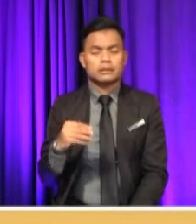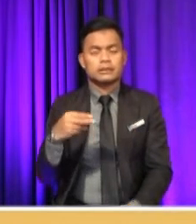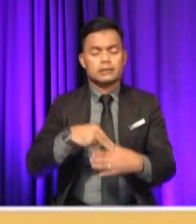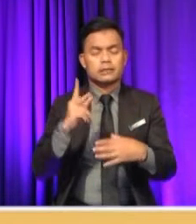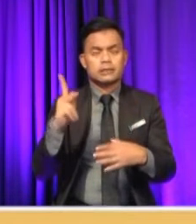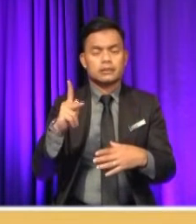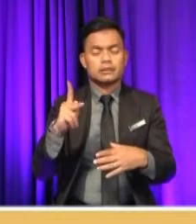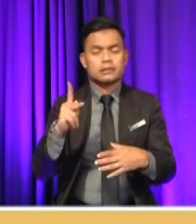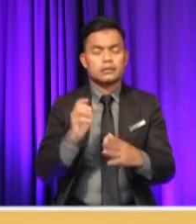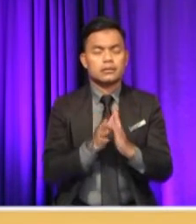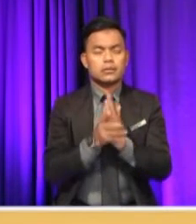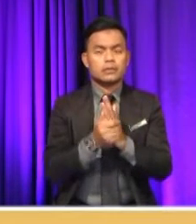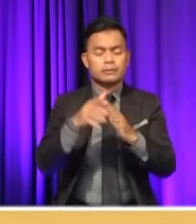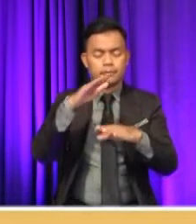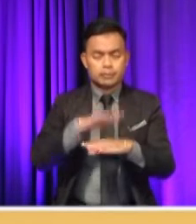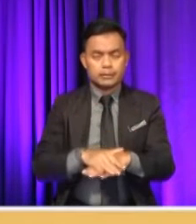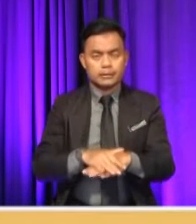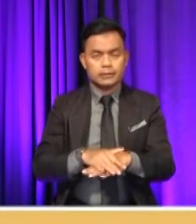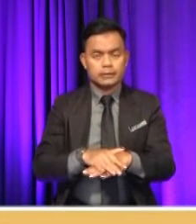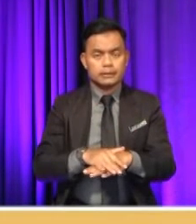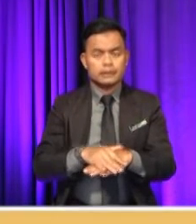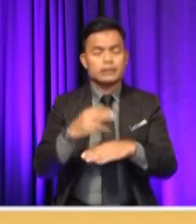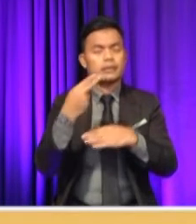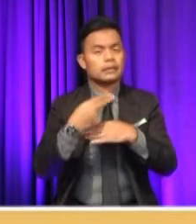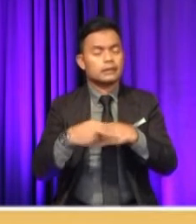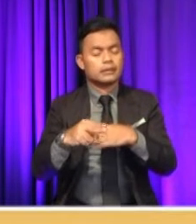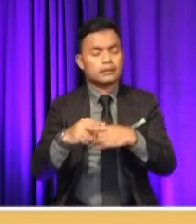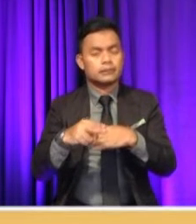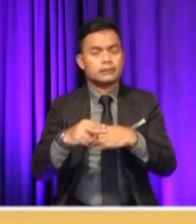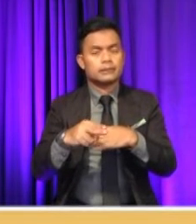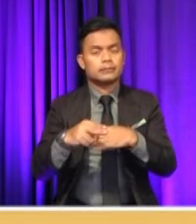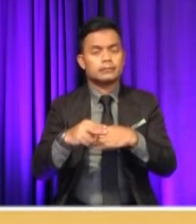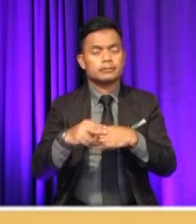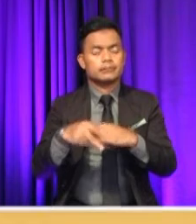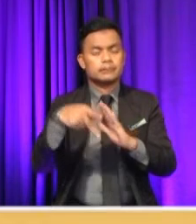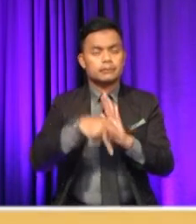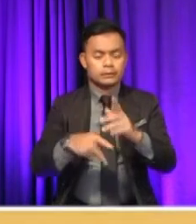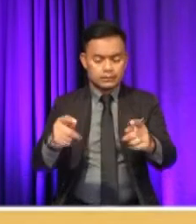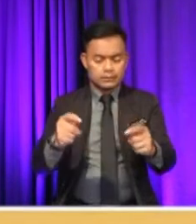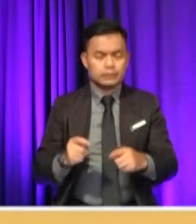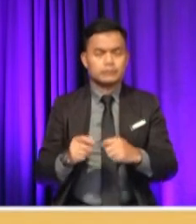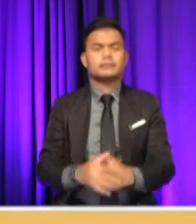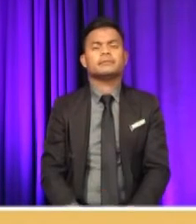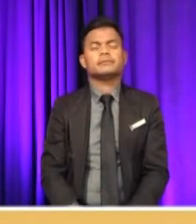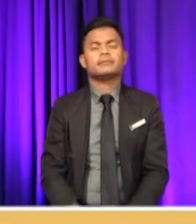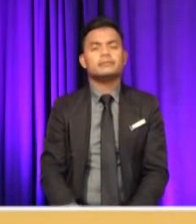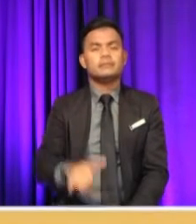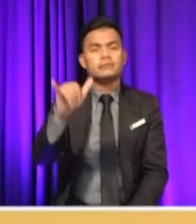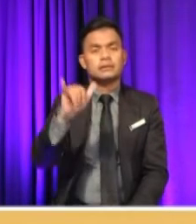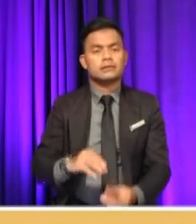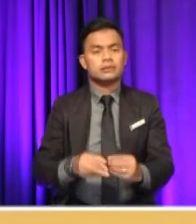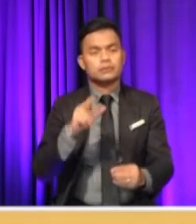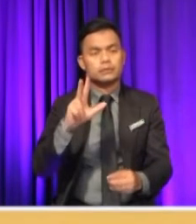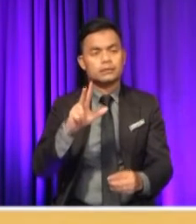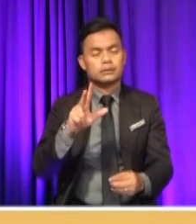mampatkan udara, so dihantar kepada penerima. Simpan dan stabilkan. Okey. Yang ketiga,